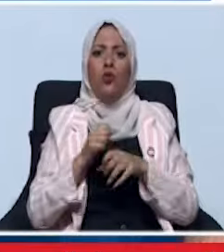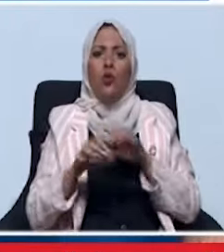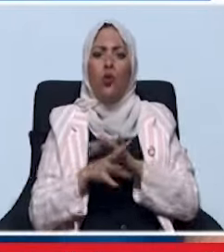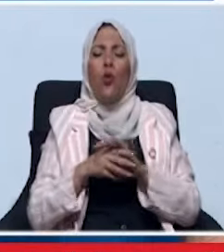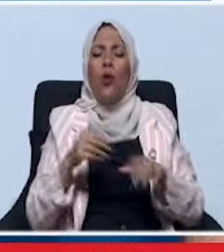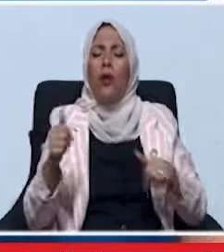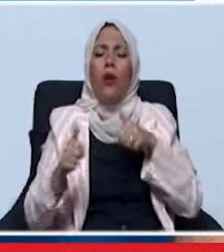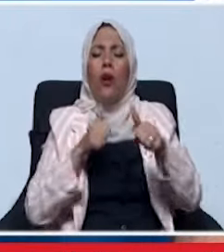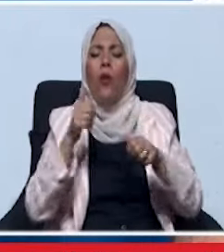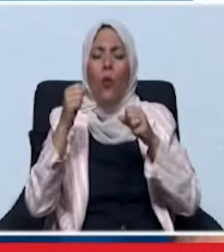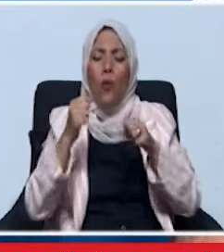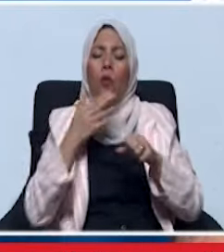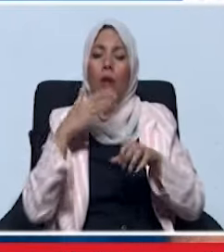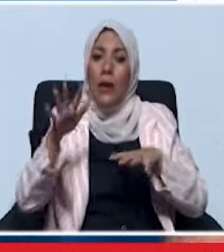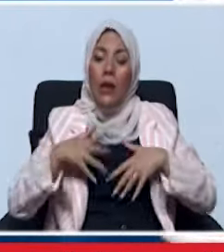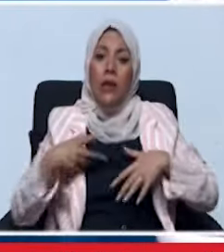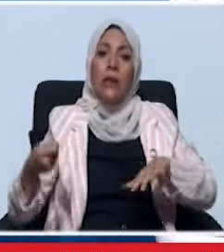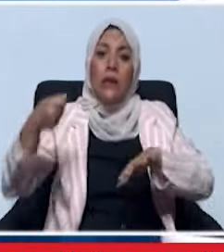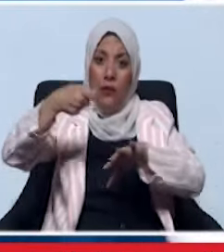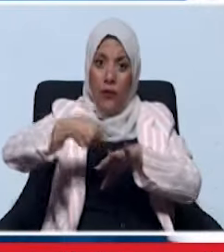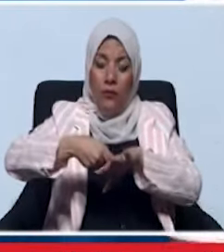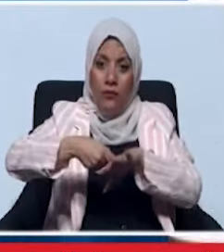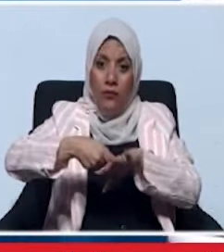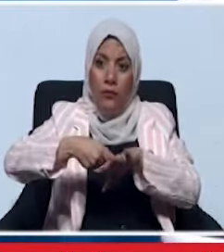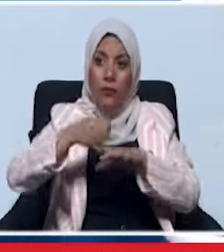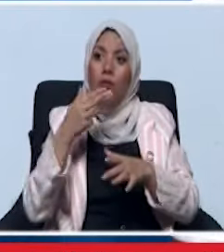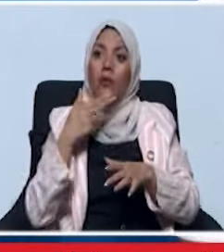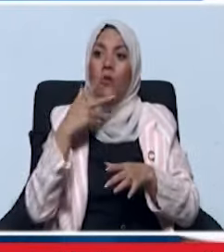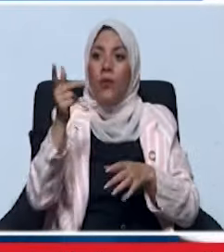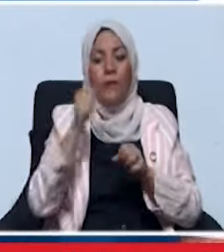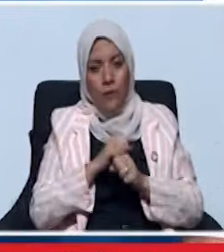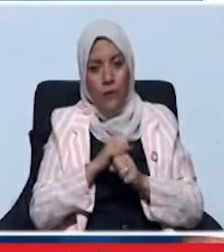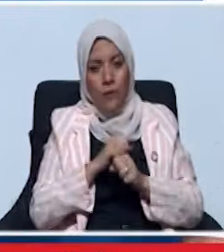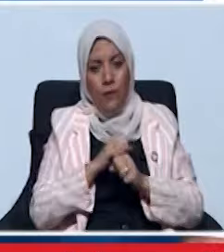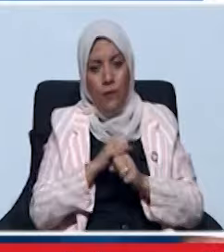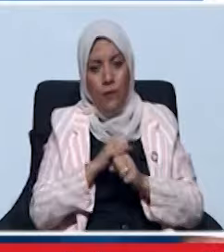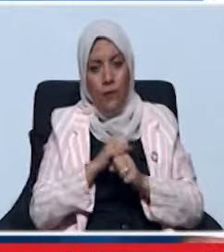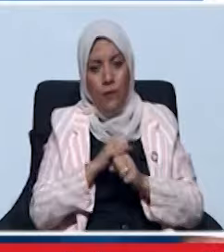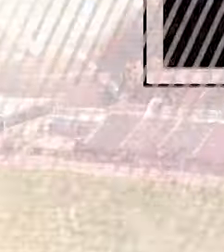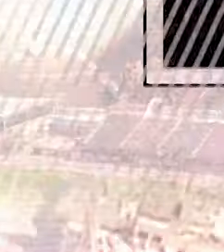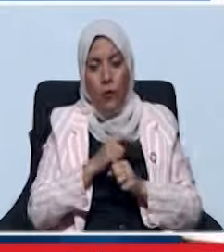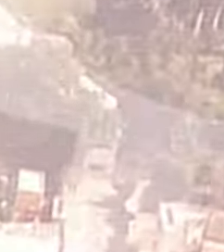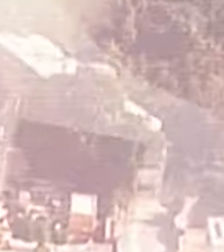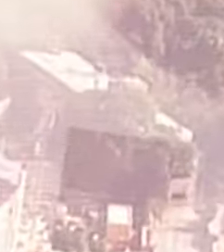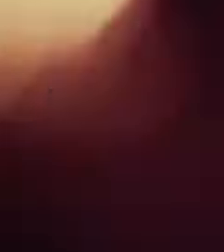قوي، واضاف انت يا ابني اضافه لينا يا حبيبي. كان صلاح سعدني كده رحمه الله عليه.